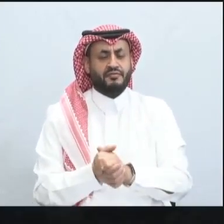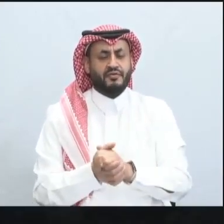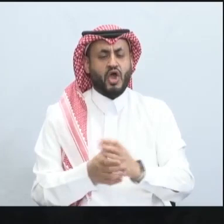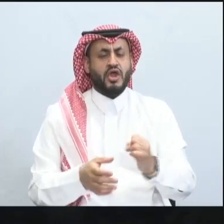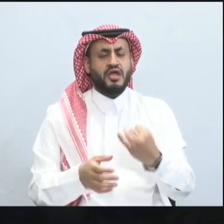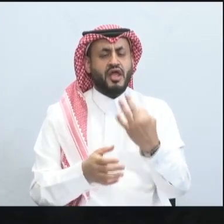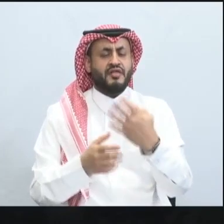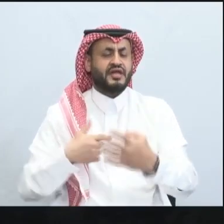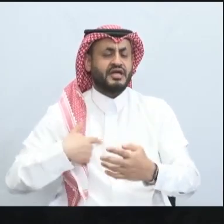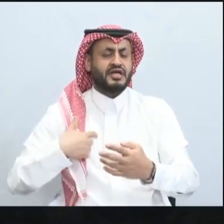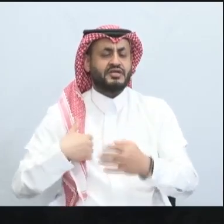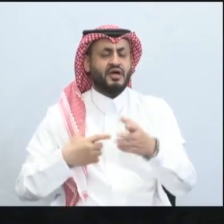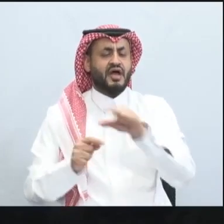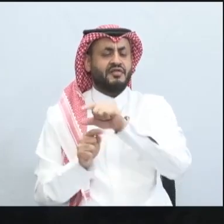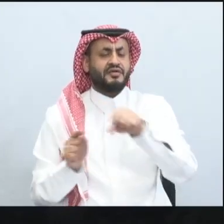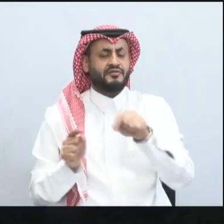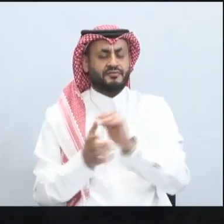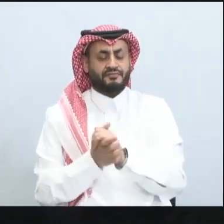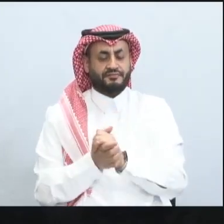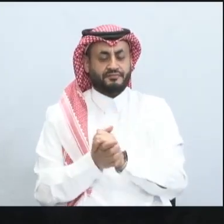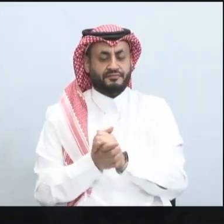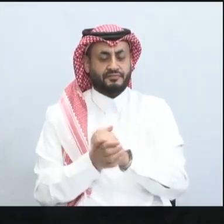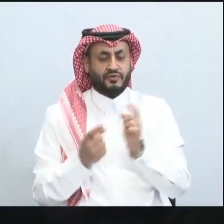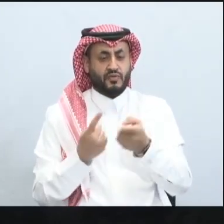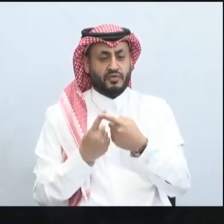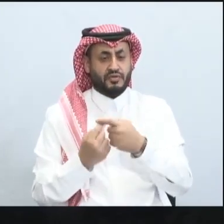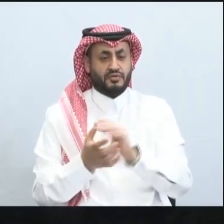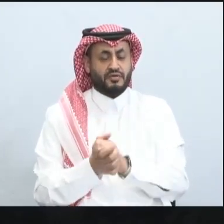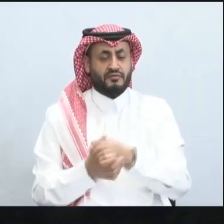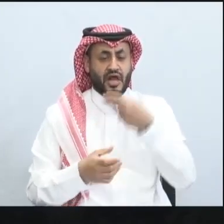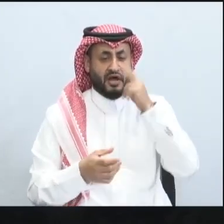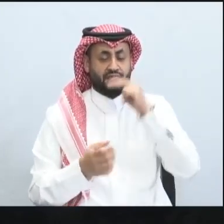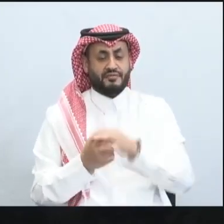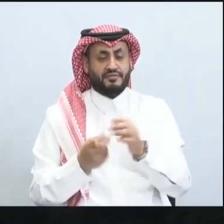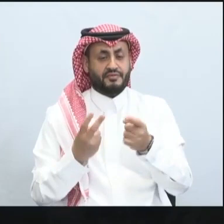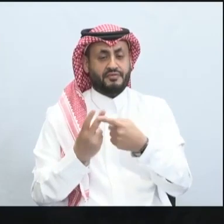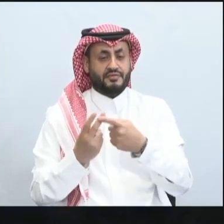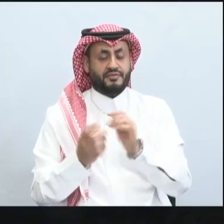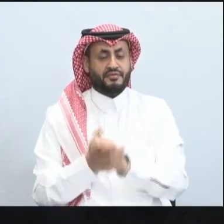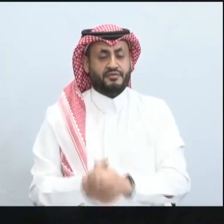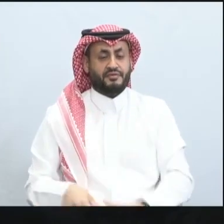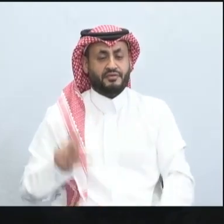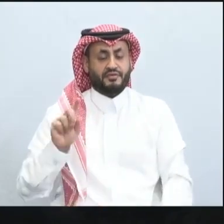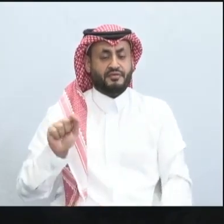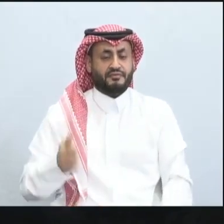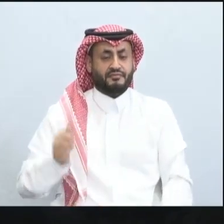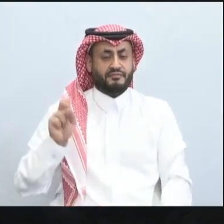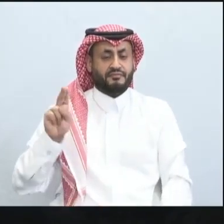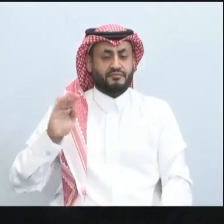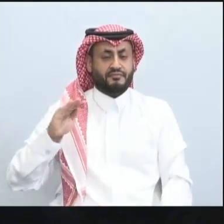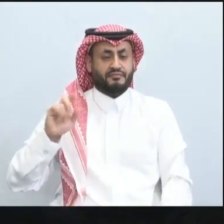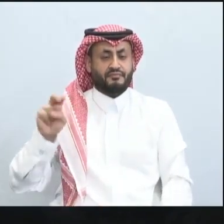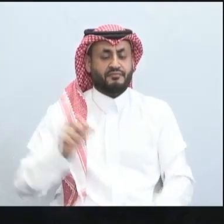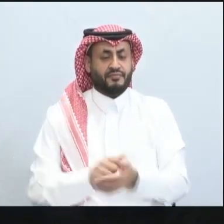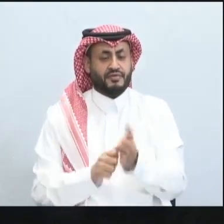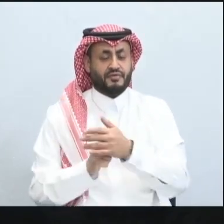الصوره كثره اسماء هذه السوره فتسمى سوره الحمد وتسمى سوره الفاتحه وتسمى سوره